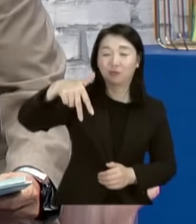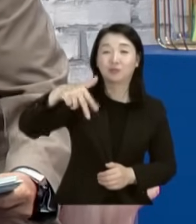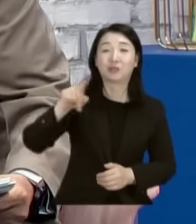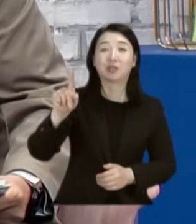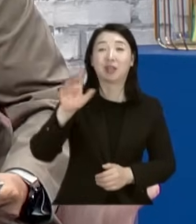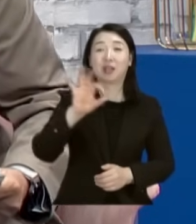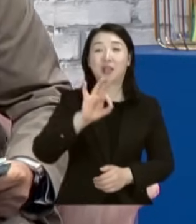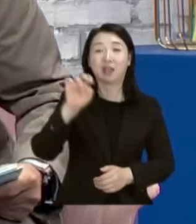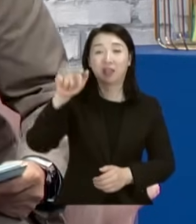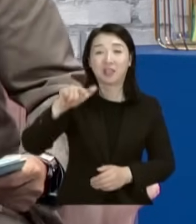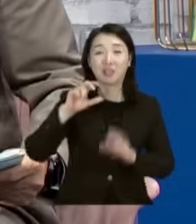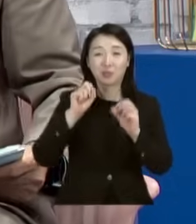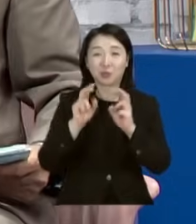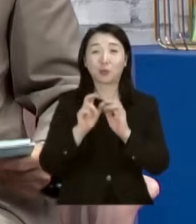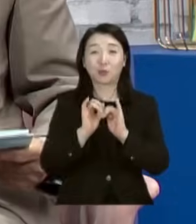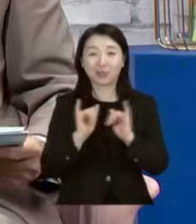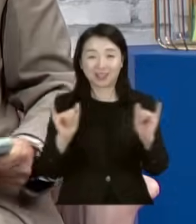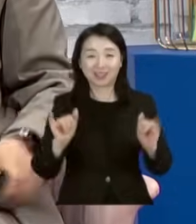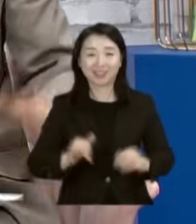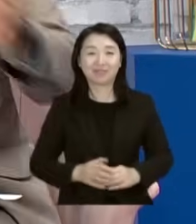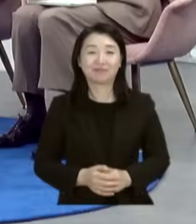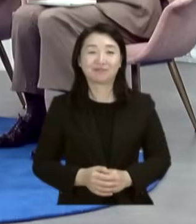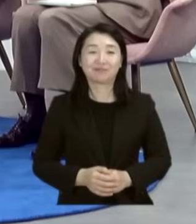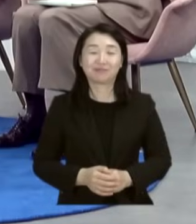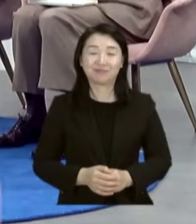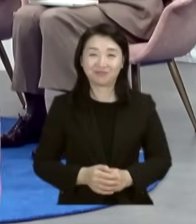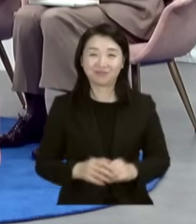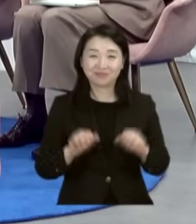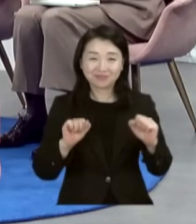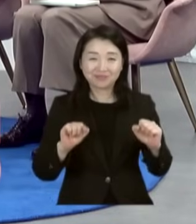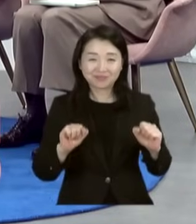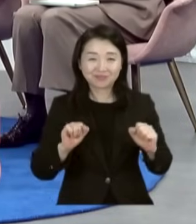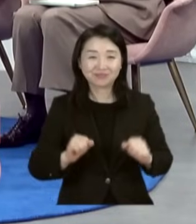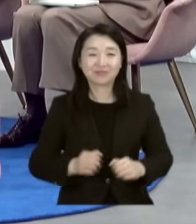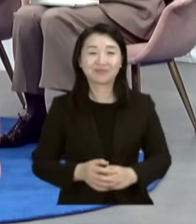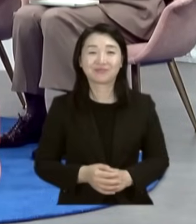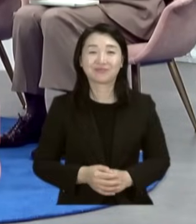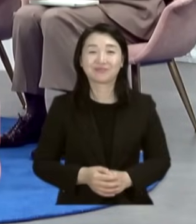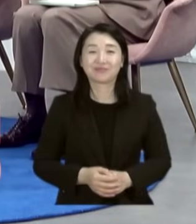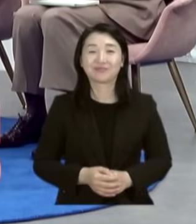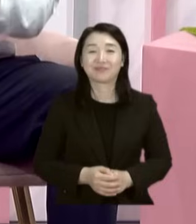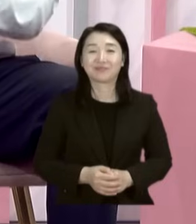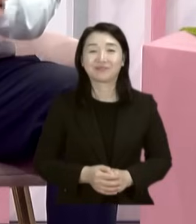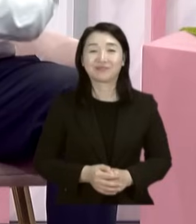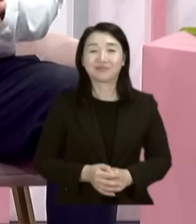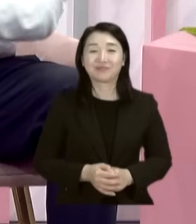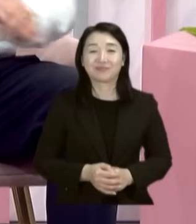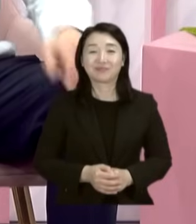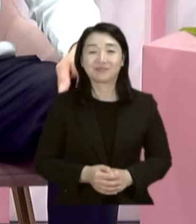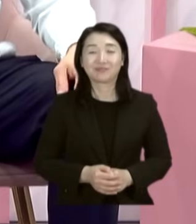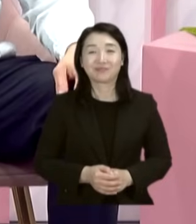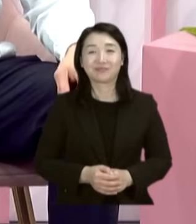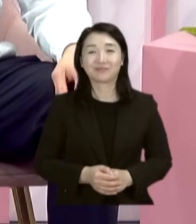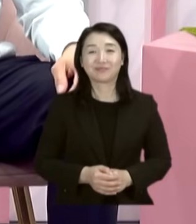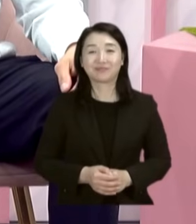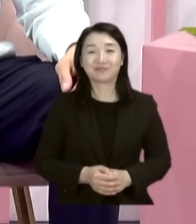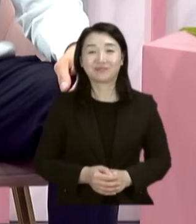전도사님을 모시겠습니다 어서십시오 어 안녕하 안녕하세요네